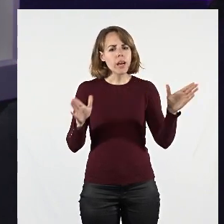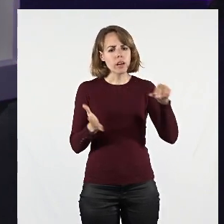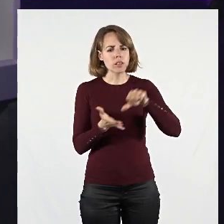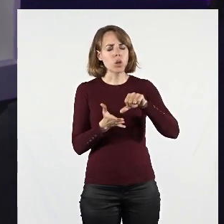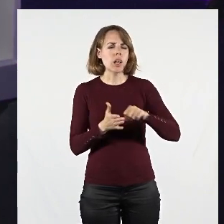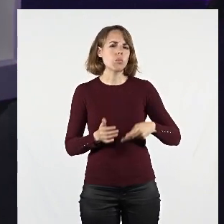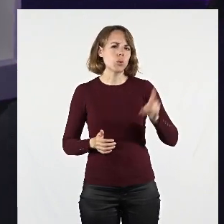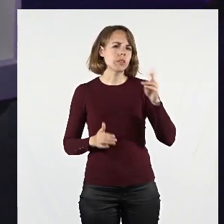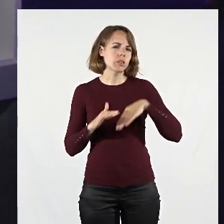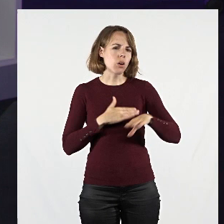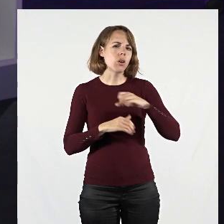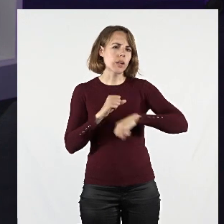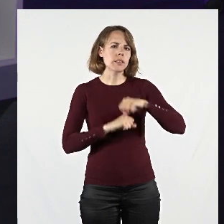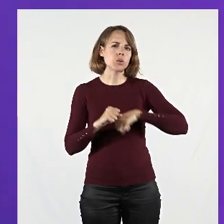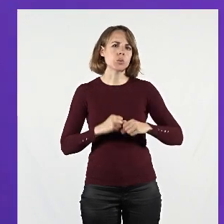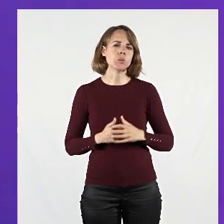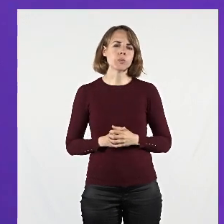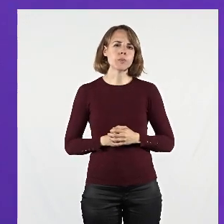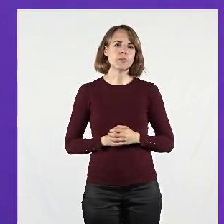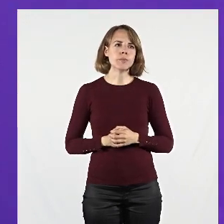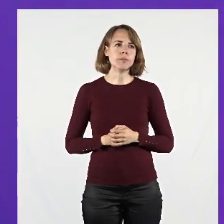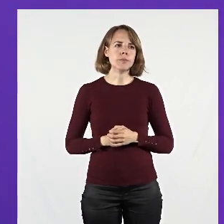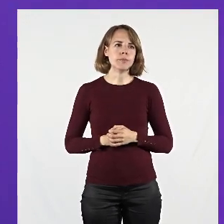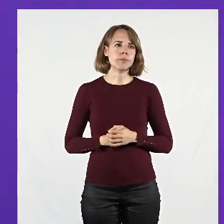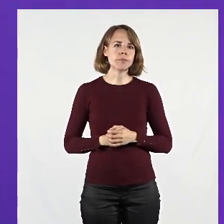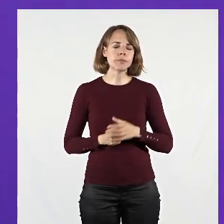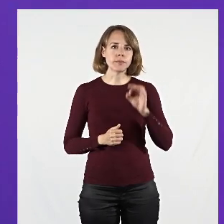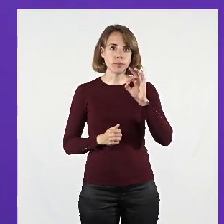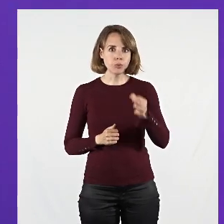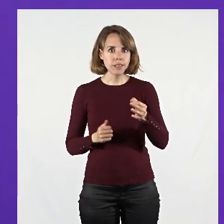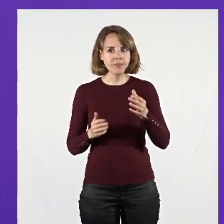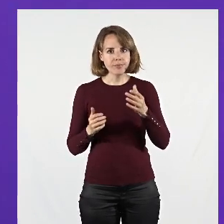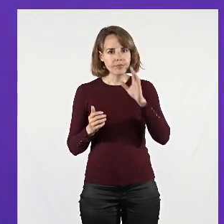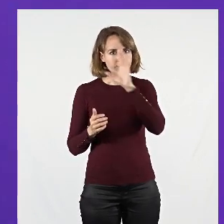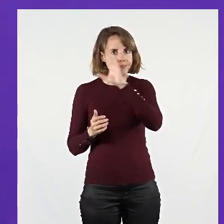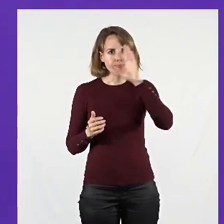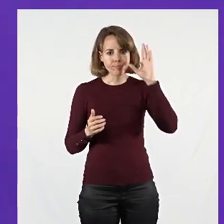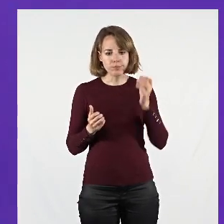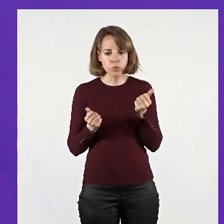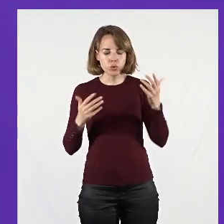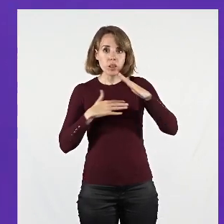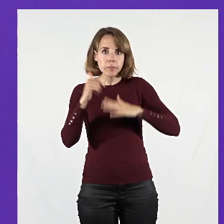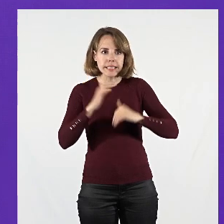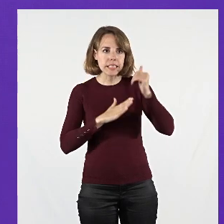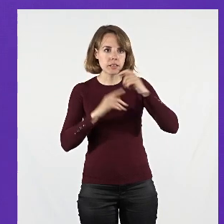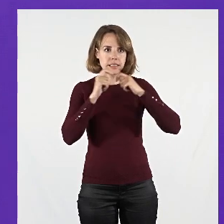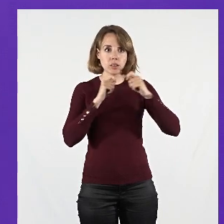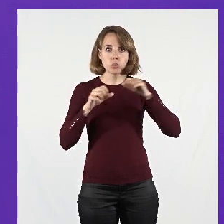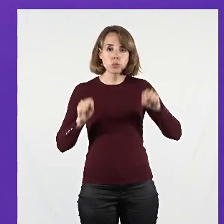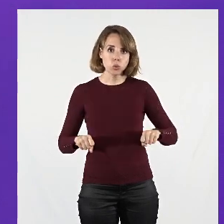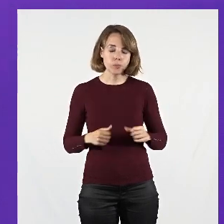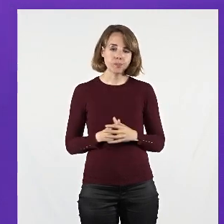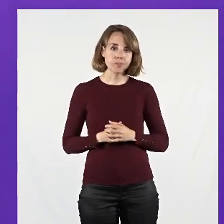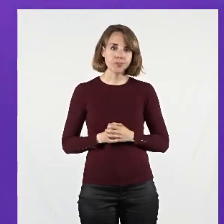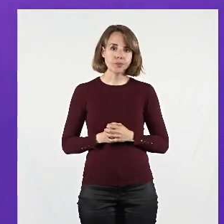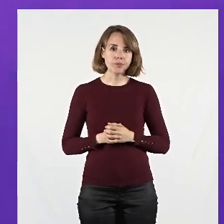Oui, tout à fait. Alors l'approche participative et pluridisciplinaire que l'on promeut, finalement, elle va permettre de mettre en discussion les difficultés que l'on rencontre dans le cadre de son travail.